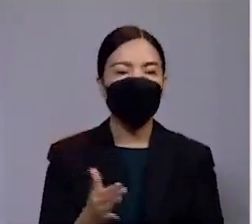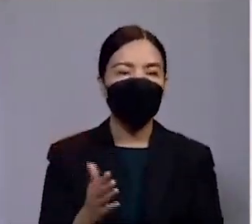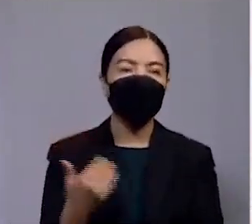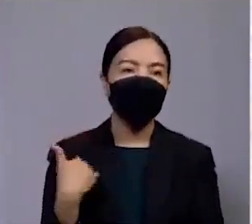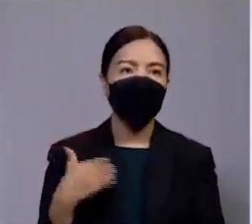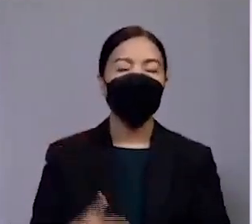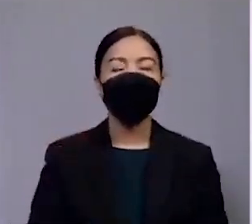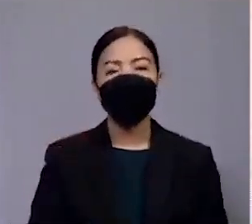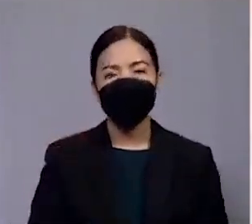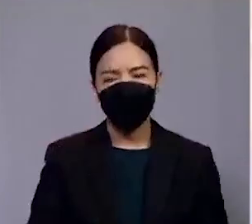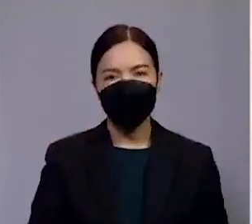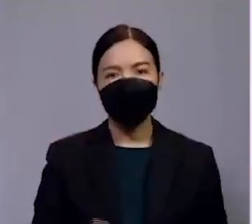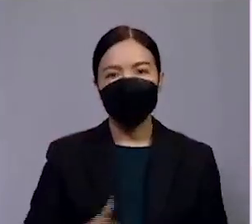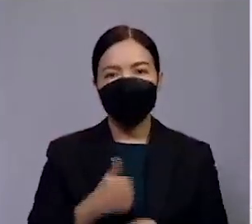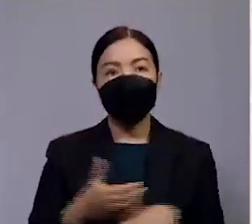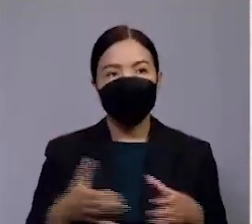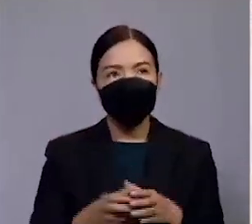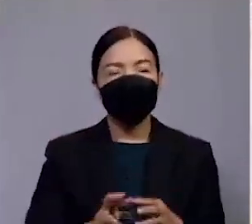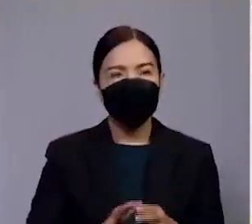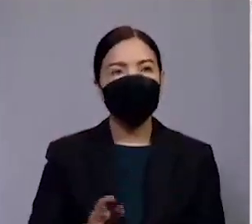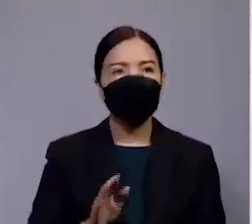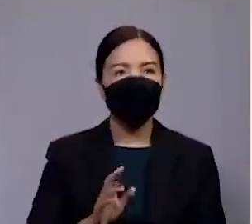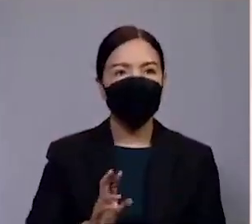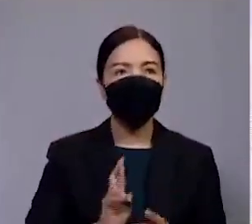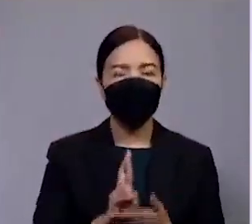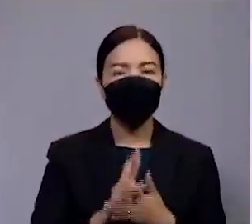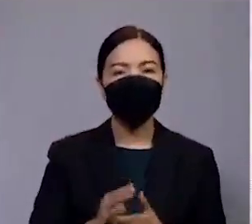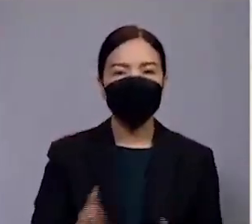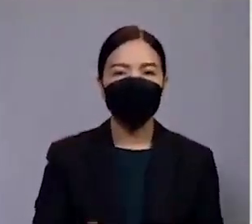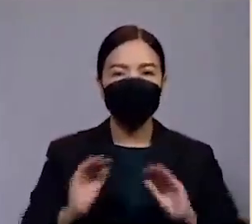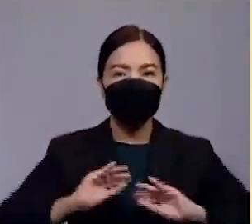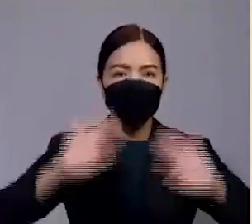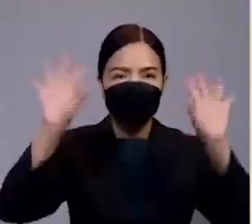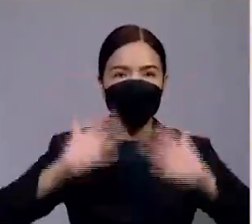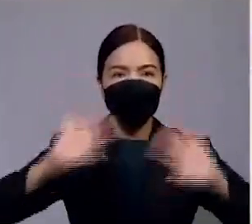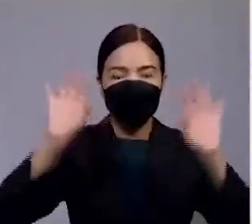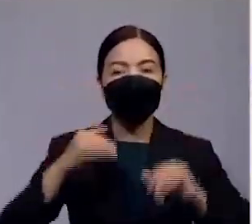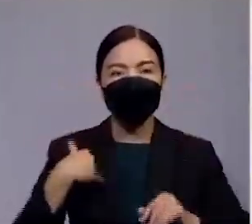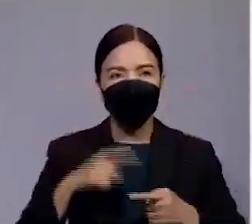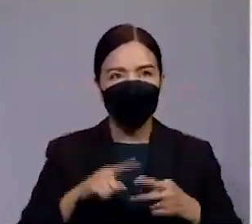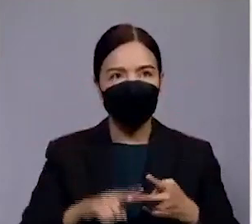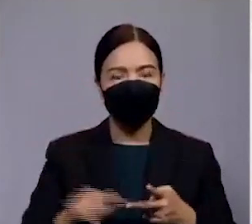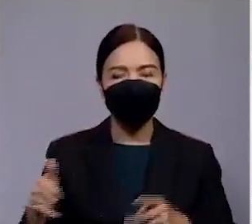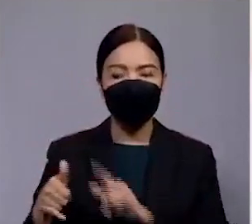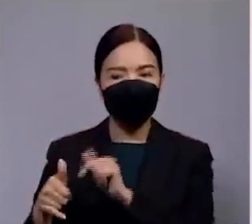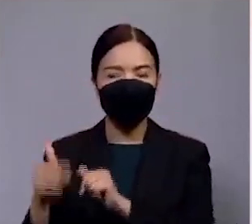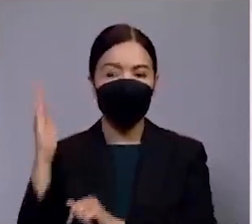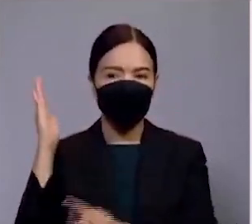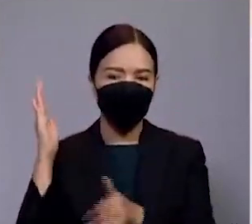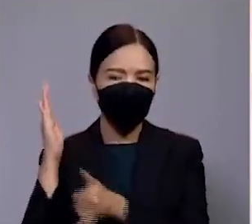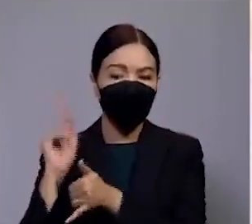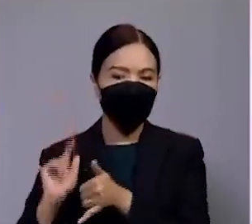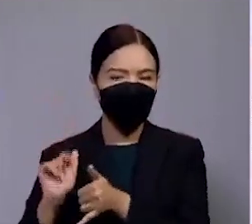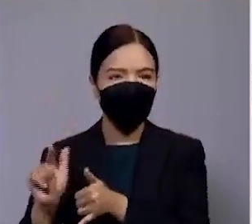ากนี้พรพันธ์เกิดปราดกัปตันทีมยังคว้ารางวัลมือเซตยอดเยี่ยมครับเช่นเดียวกันกับชัชชุออนโมกศรีคว้ารางวัลหัวเสายอดเยี่ยมคู่กับหูเหมิง